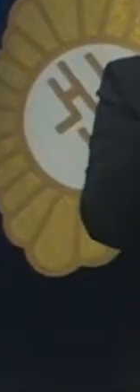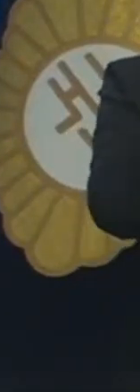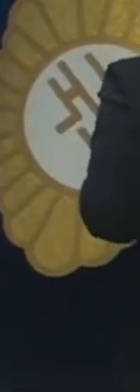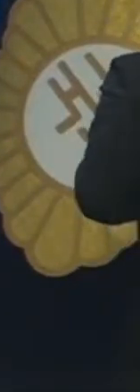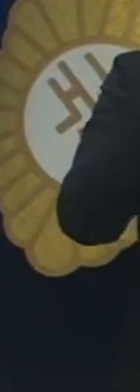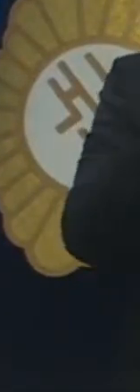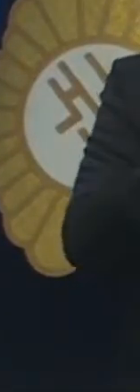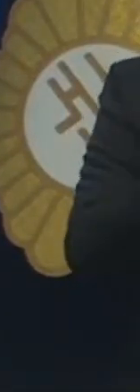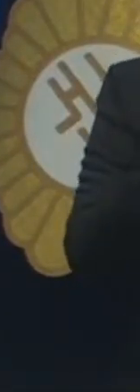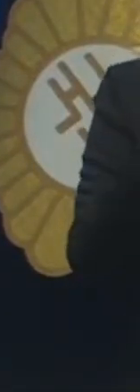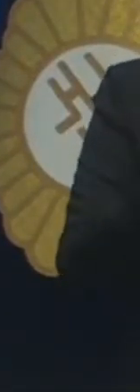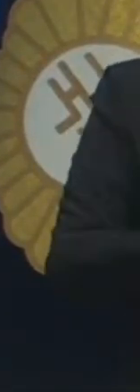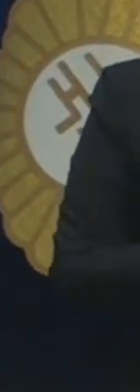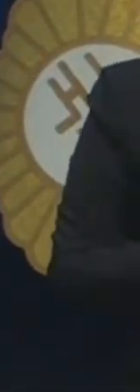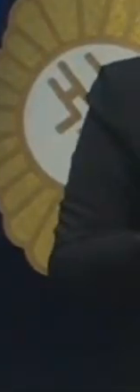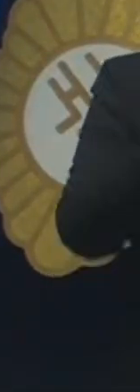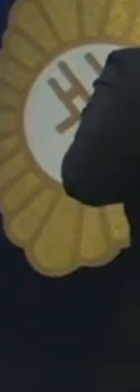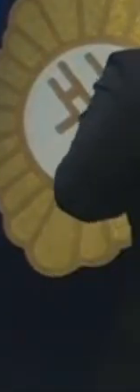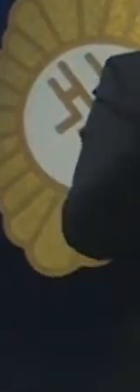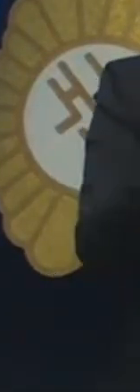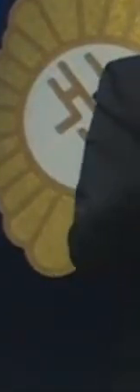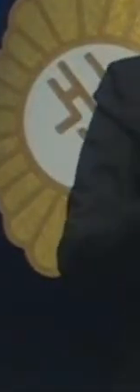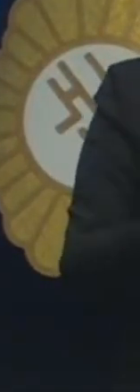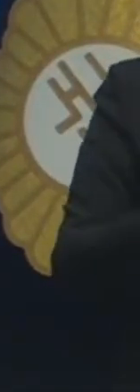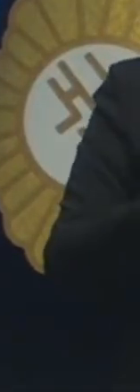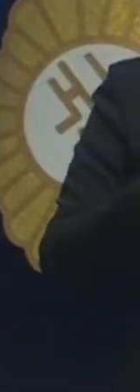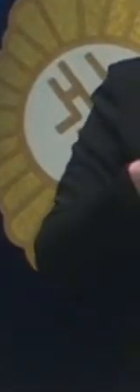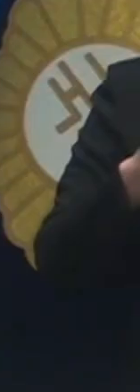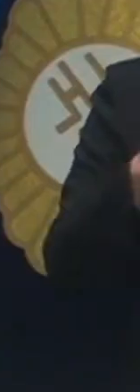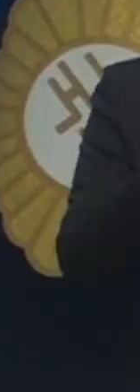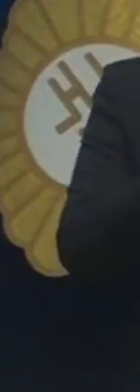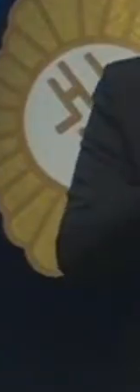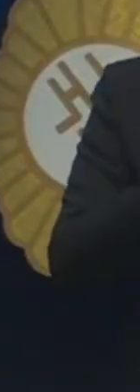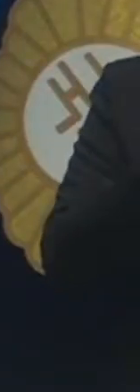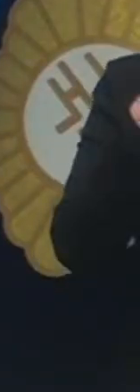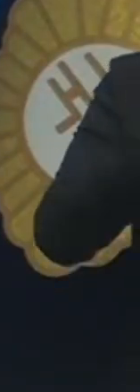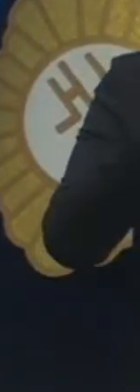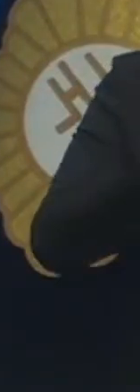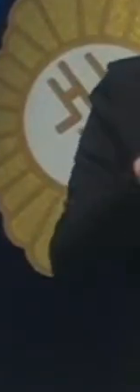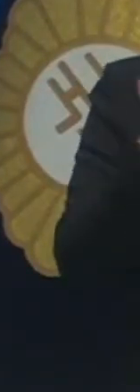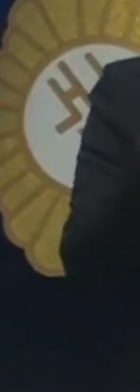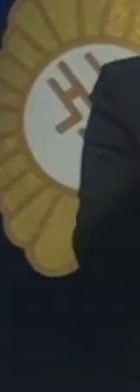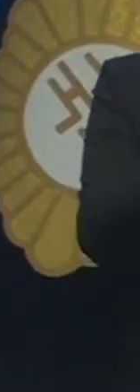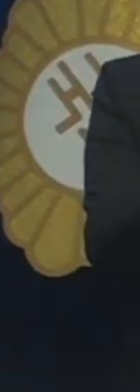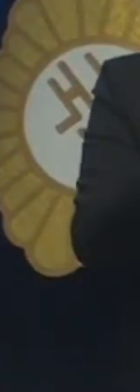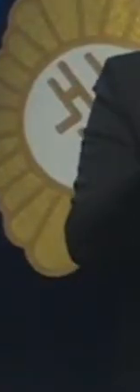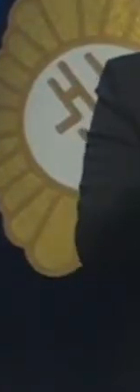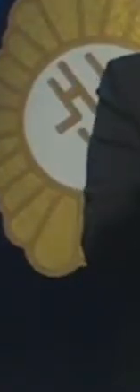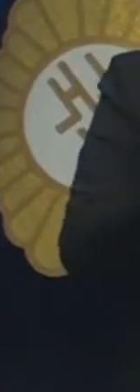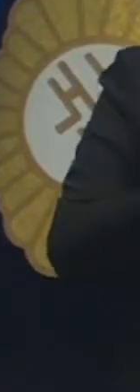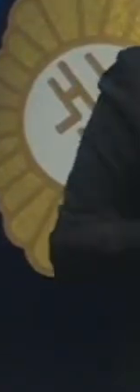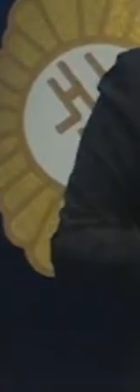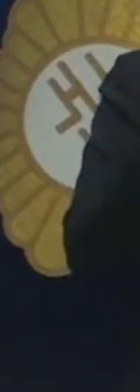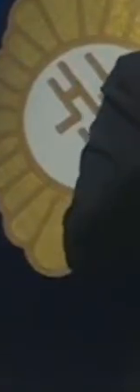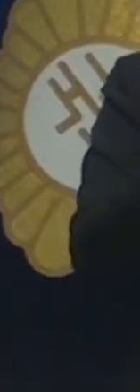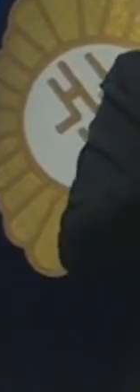국회 정무위원장이신 윤한홍 의원님께 요구합니다. 홈플러스 문제 해결을 위해 하루빨리